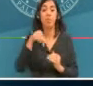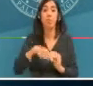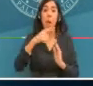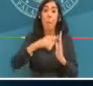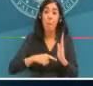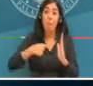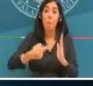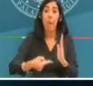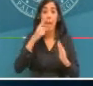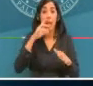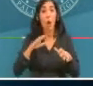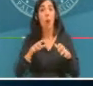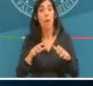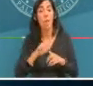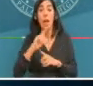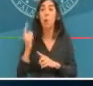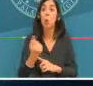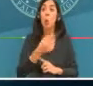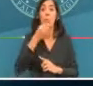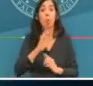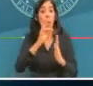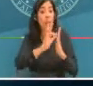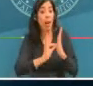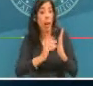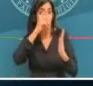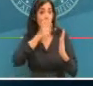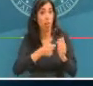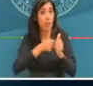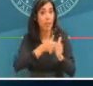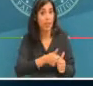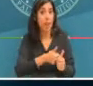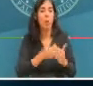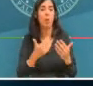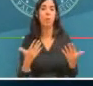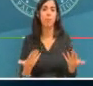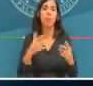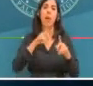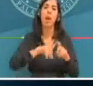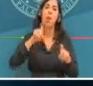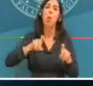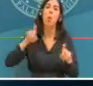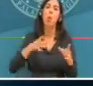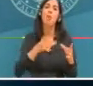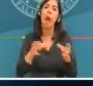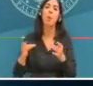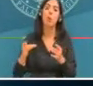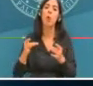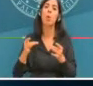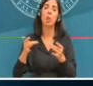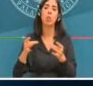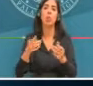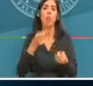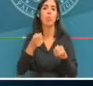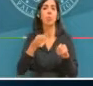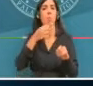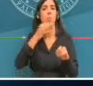epidemiologica sotto controllo riusciremo cosi poi ad allentare le misure e affrontare dicembre e ci auguriamo